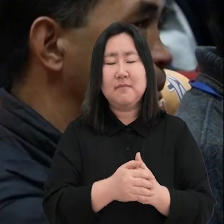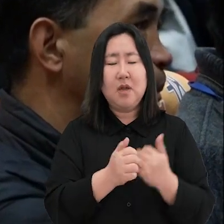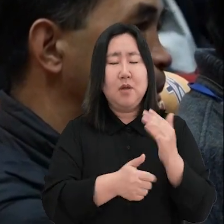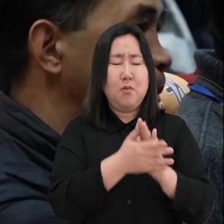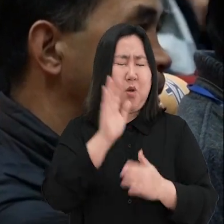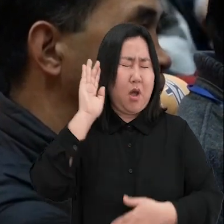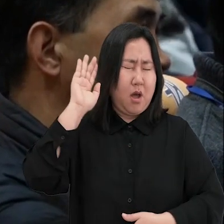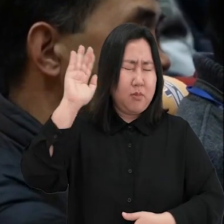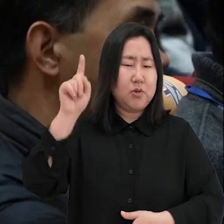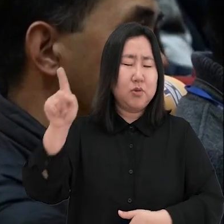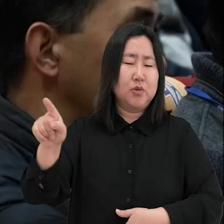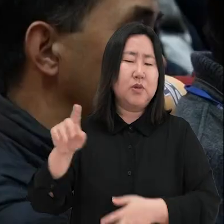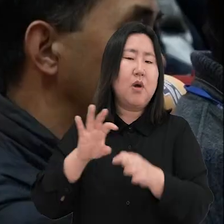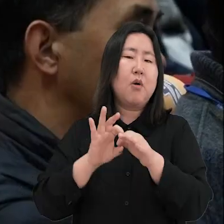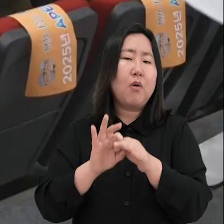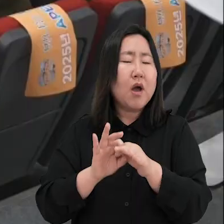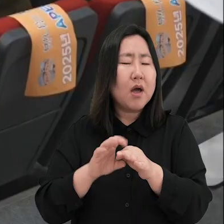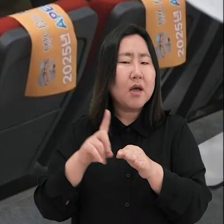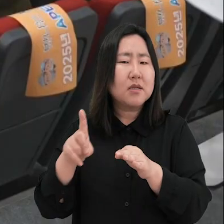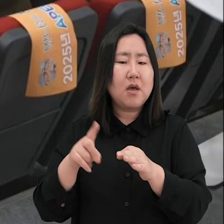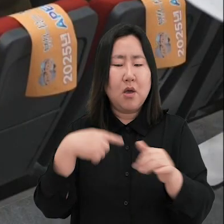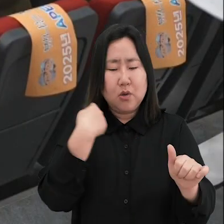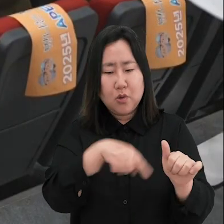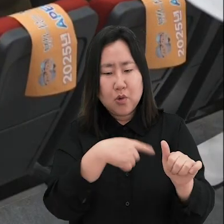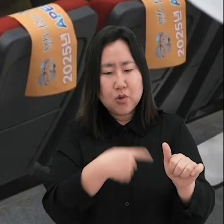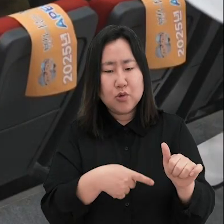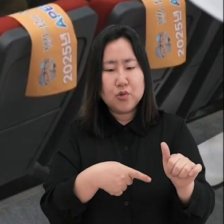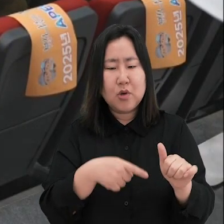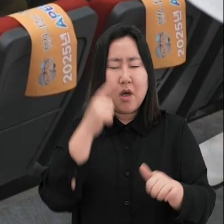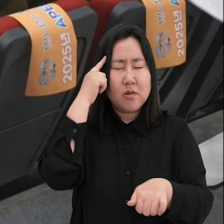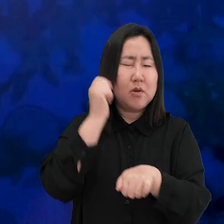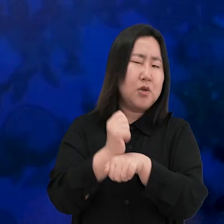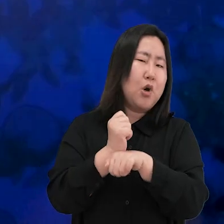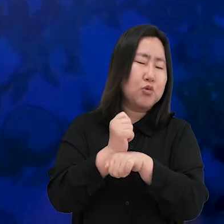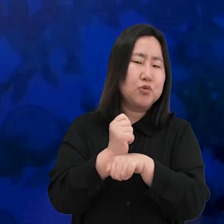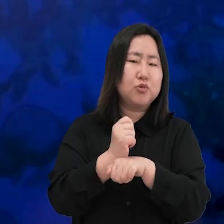이와 관련한 교육과 사례연구 등을 확대해 나갈